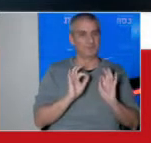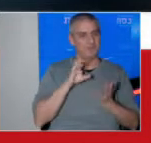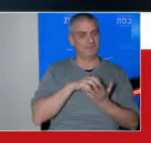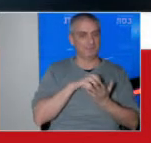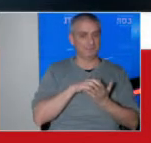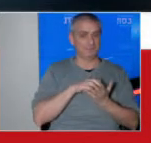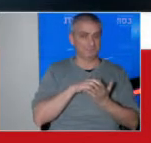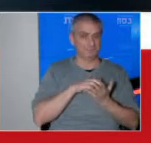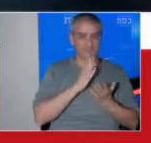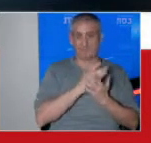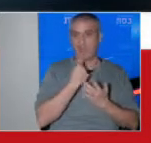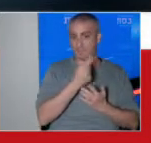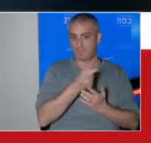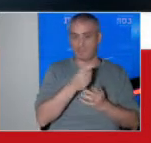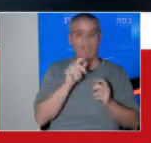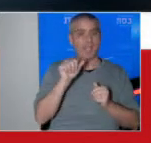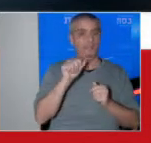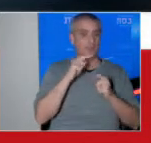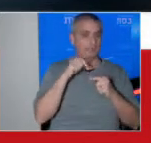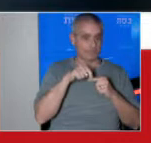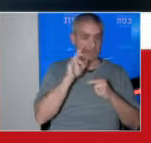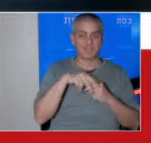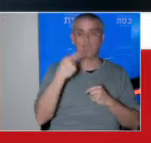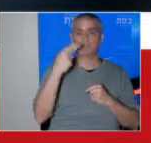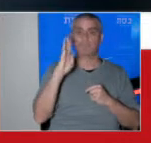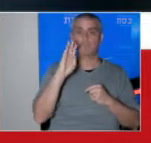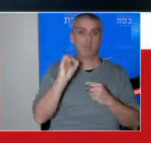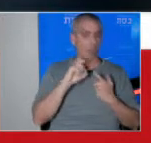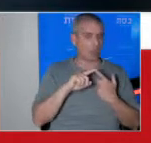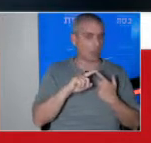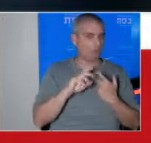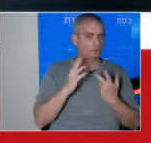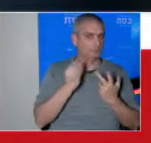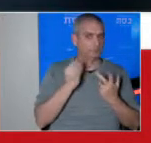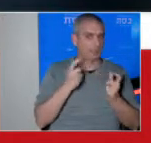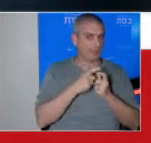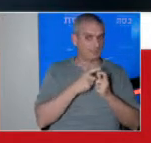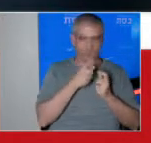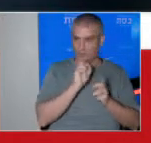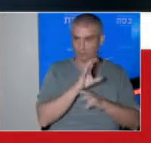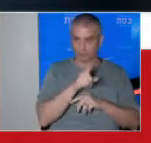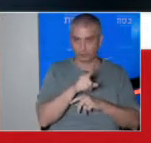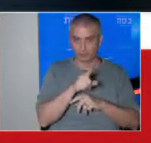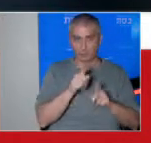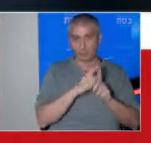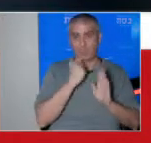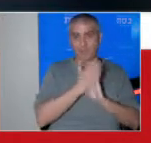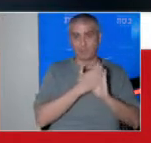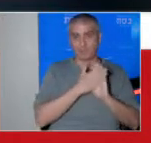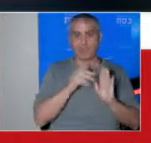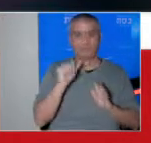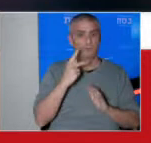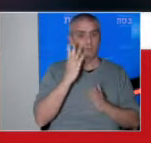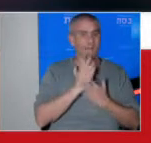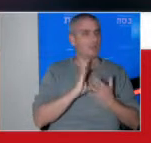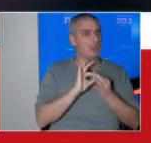המיינסטרים. אז הזכרת באמת את אמזון פריים, ויש כמובן את HBO. מישהו מהחברות סטרימינג האלה, כמו שאמרת, אמזון פריים כבר